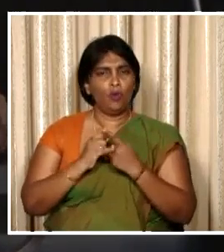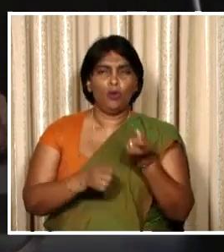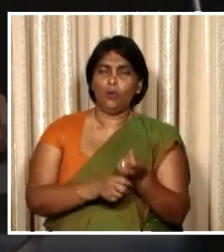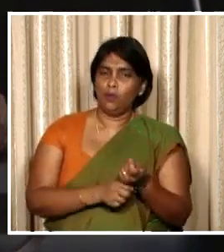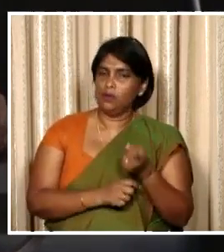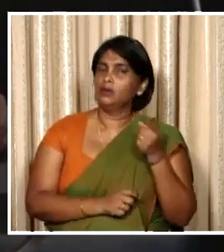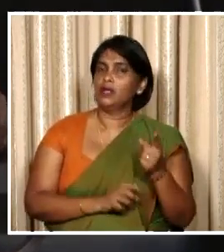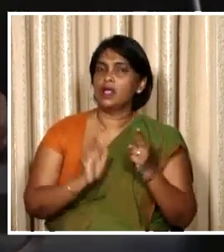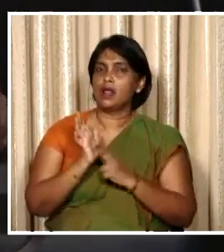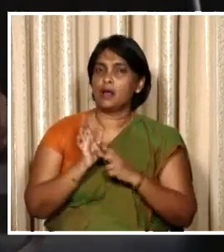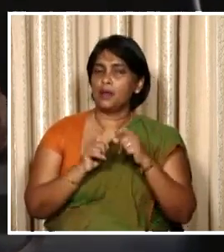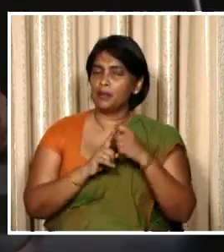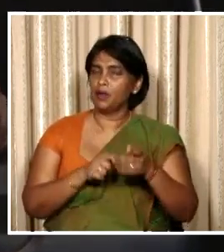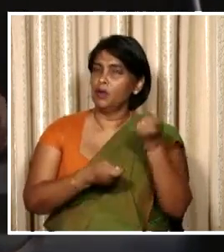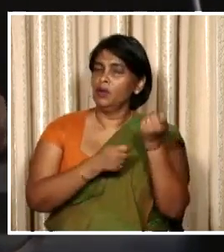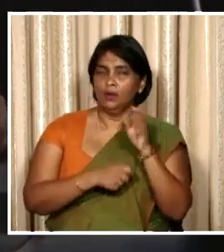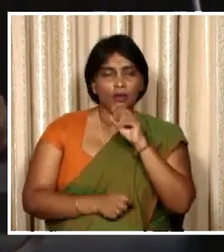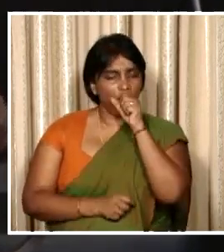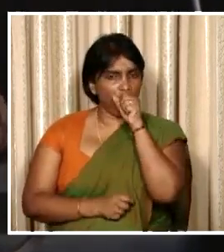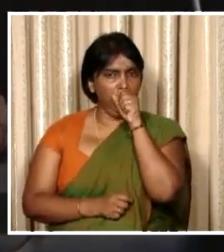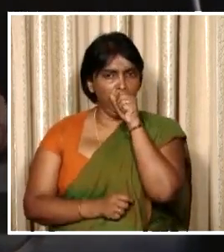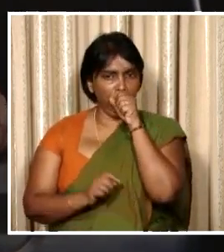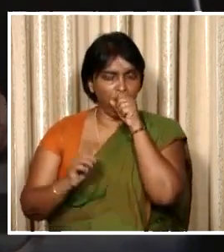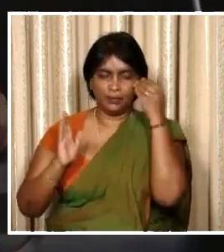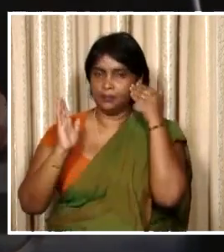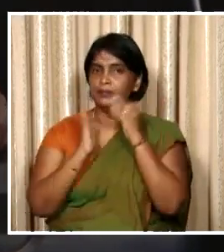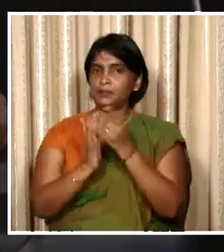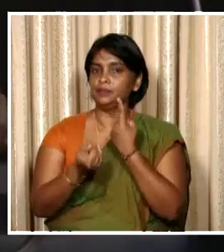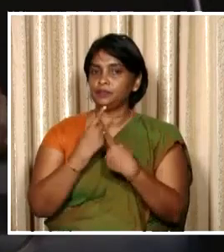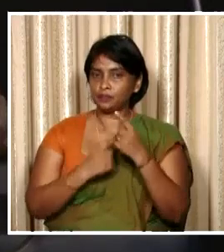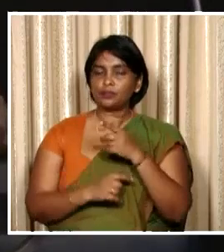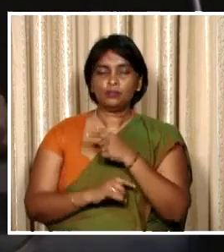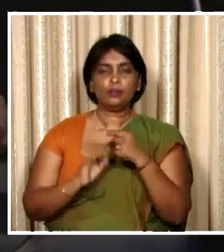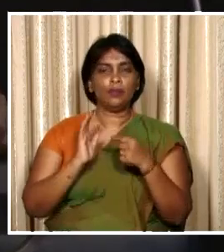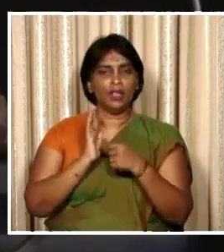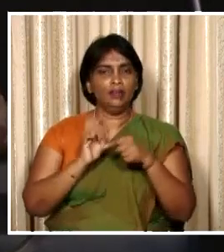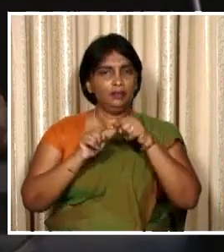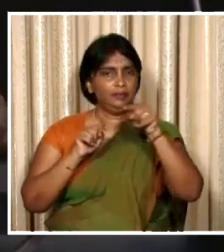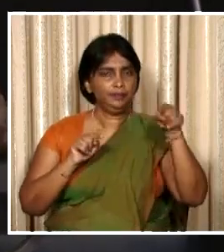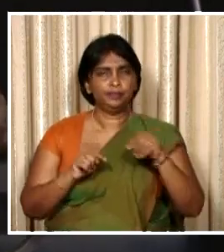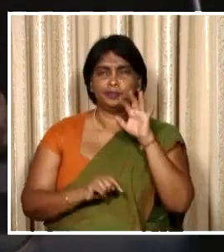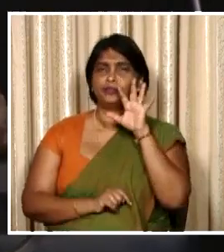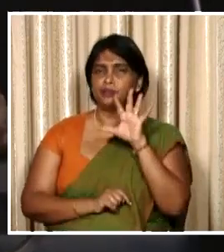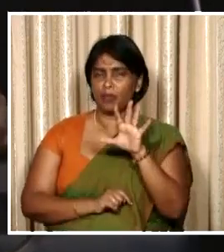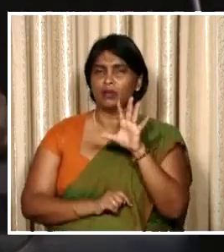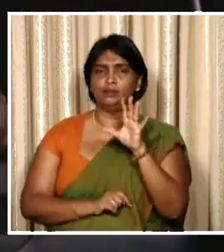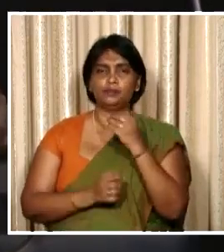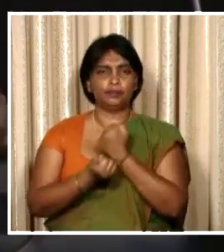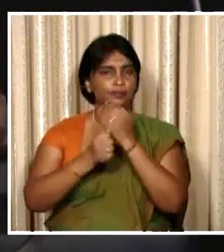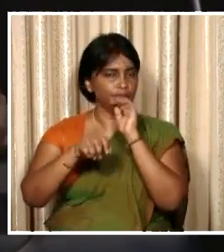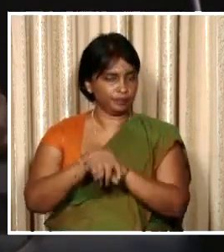දීම, නාමල් පෙරරා පහර දීම. මෙන්න මේ සම්බන්ධව විමර්ශනය කරද්දී ට්‍රිපොලි ප්ලැටූන් එකේ 5 දෙනෙක් අතනංගොඩ ගන්නවා